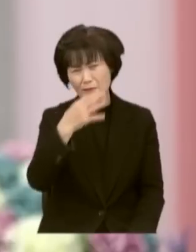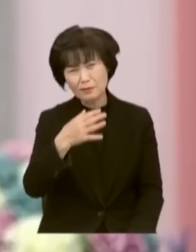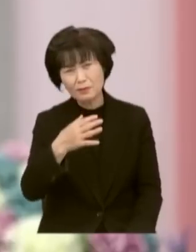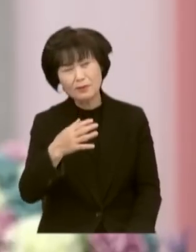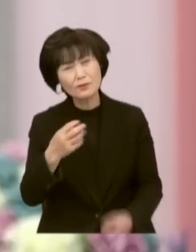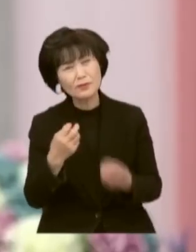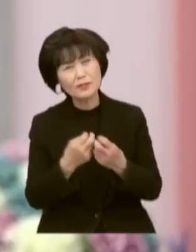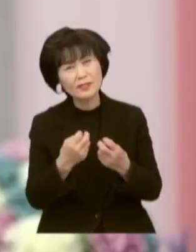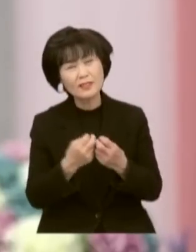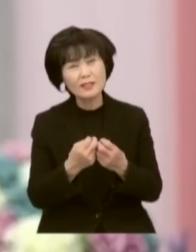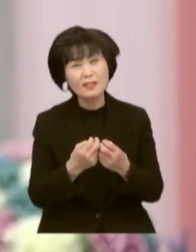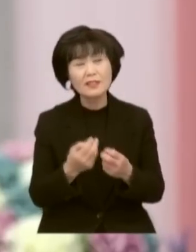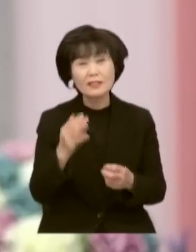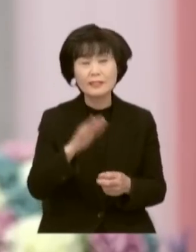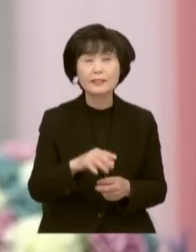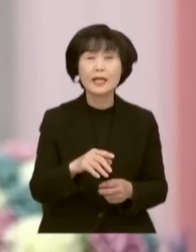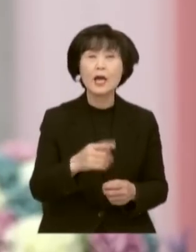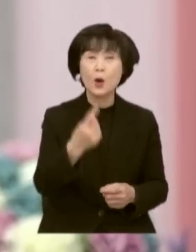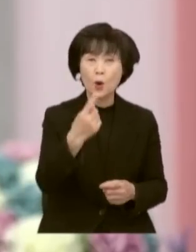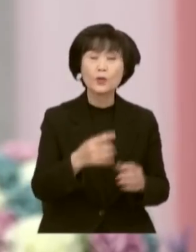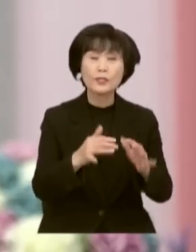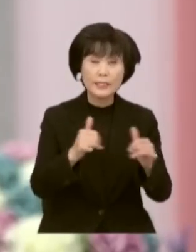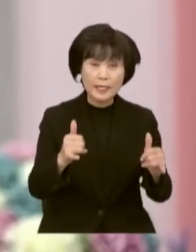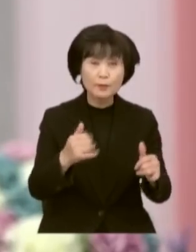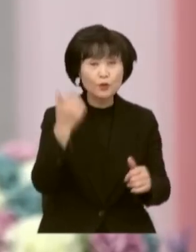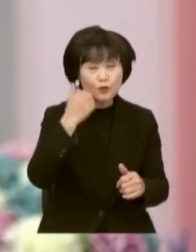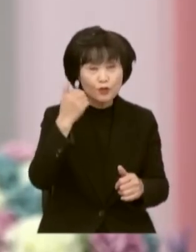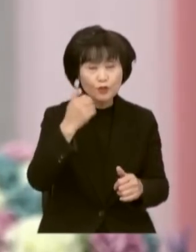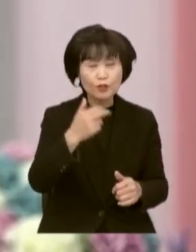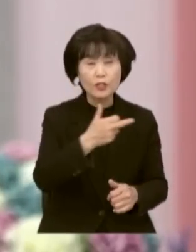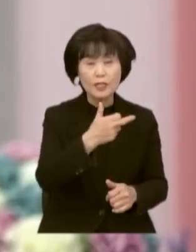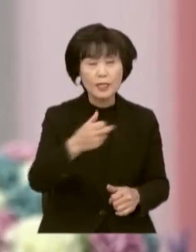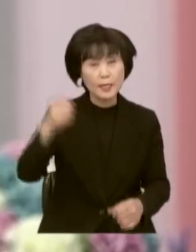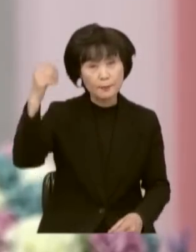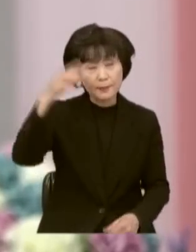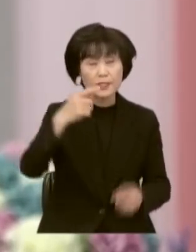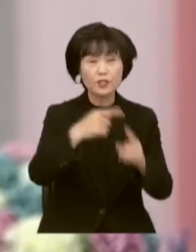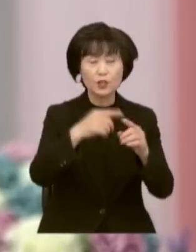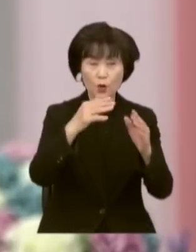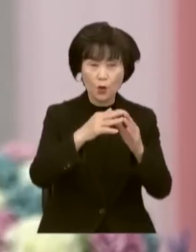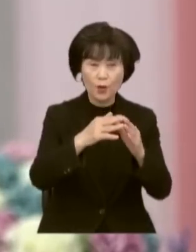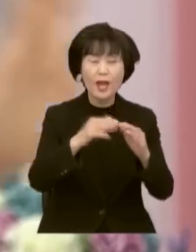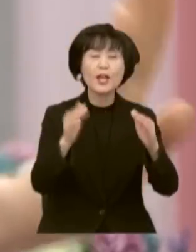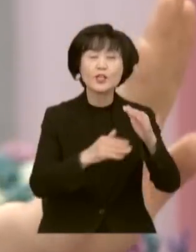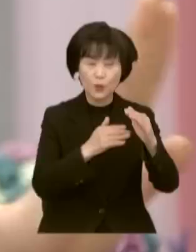그러니까 그분은 그 큰빛교회 그 성도였어요. 그래서 이제